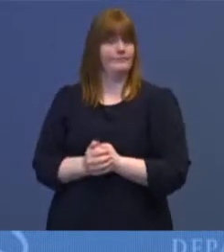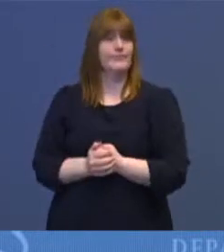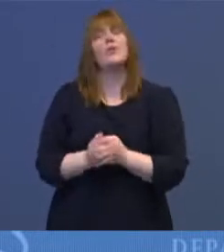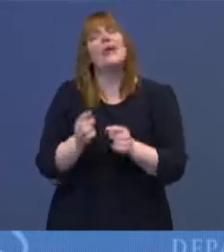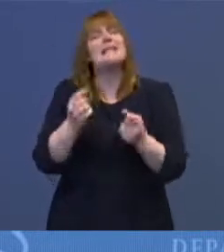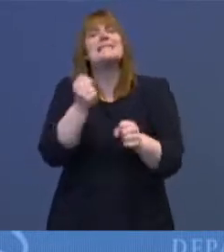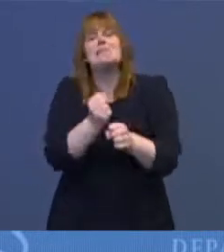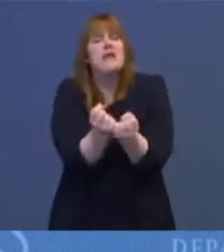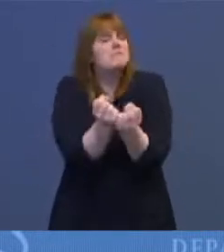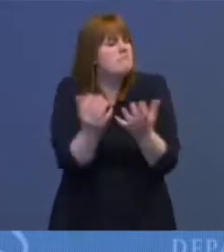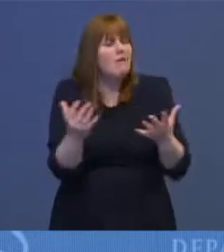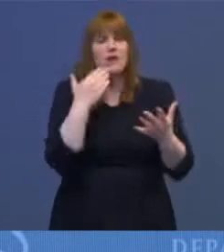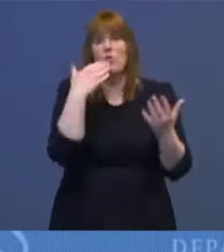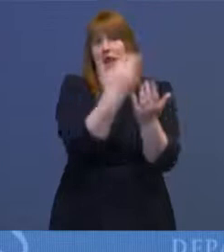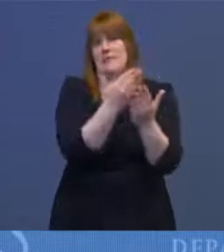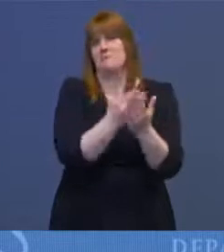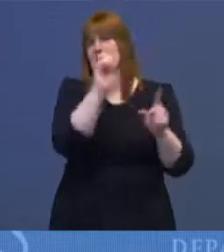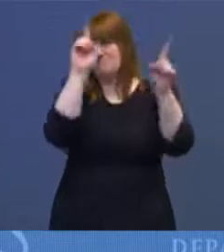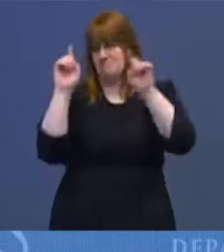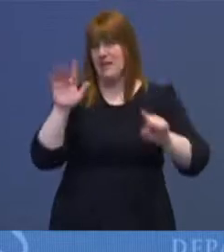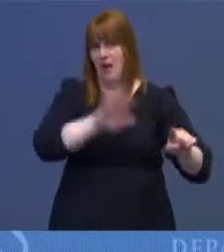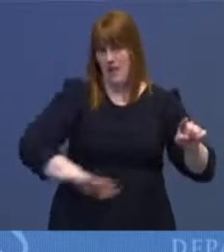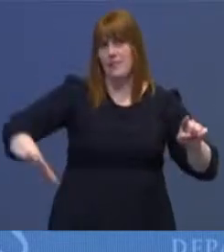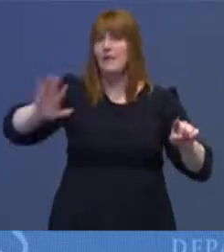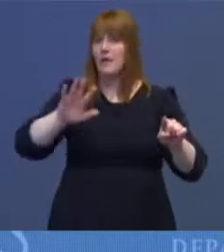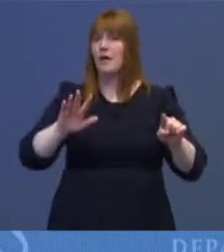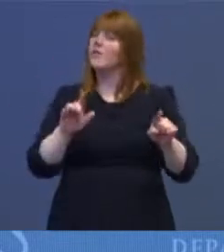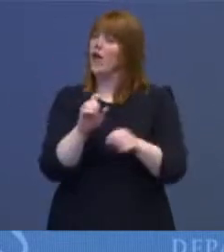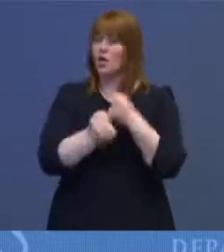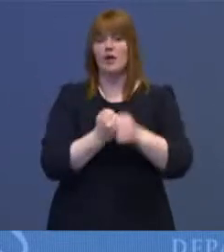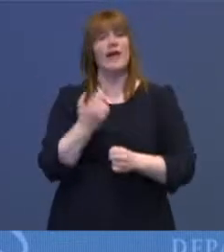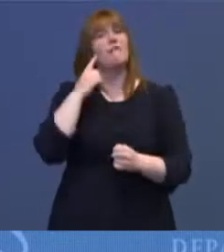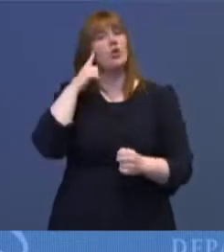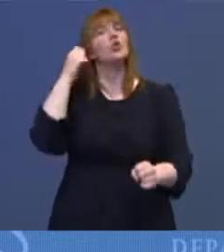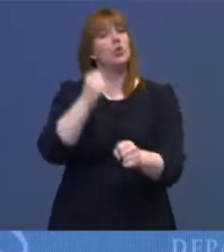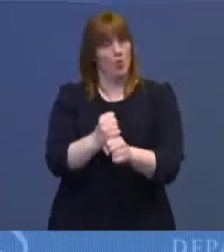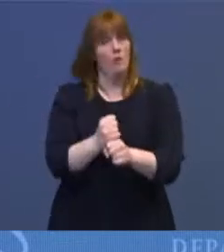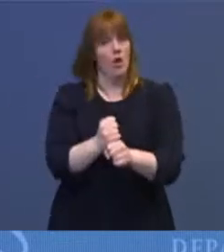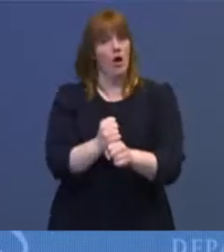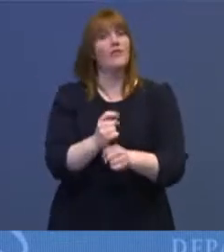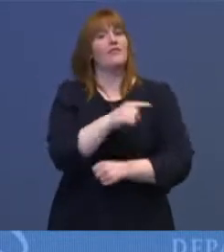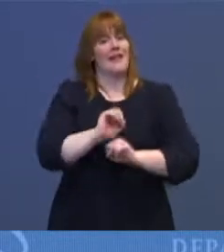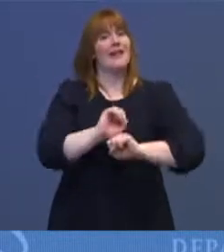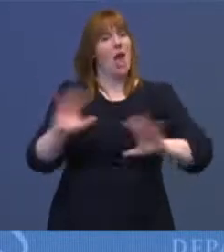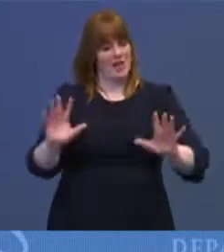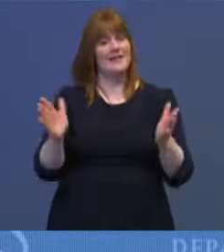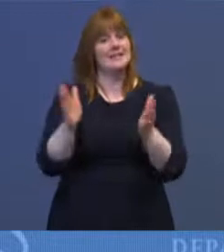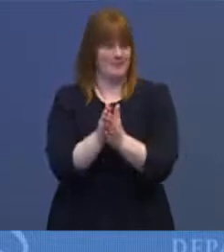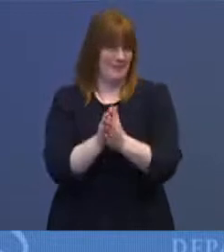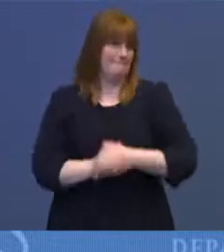slike eksempler rundt omkring i landet vårt. Og det gir meg tro på at sammen så skal vi klare dette.